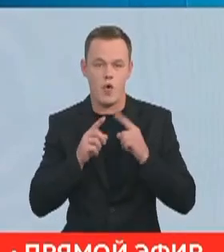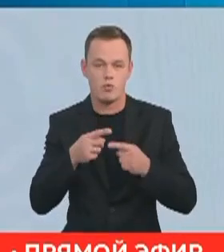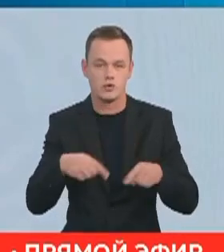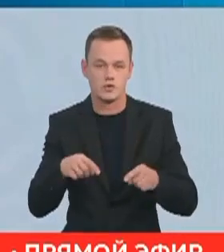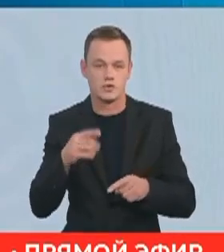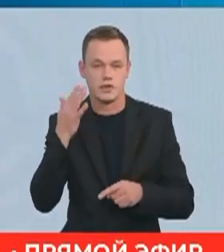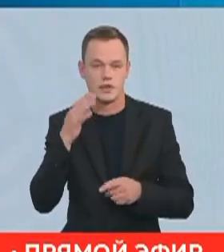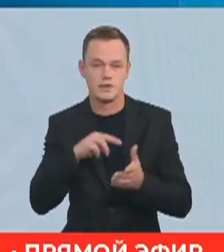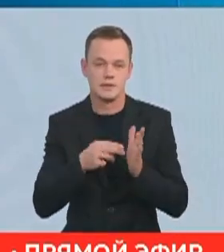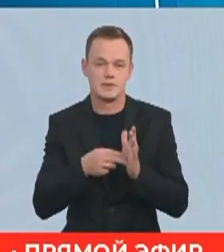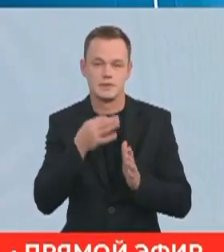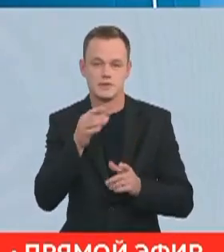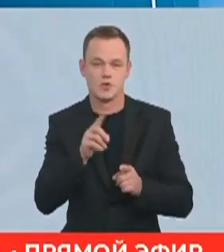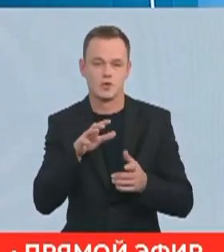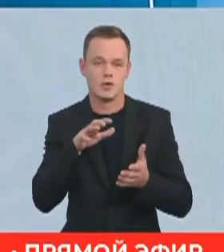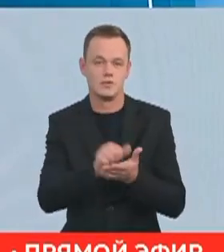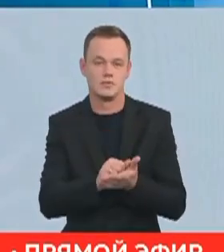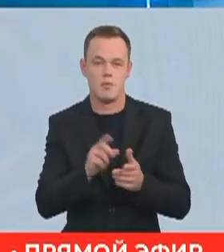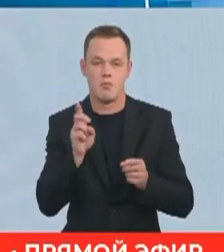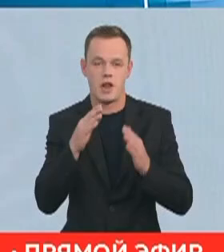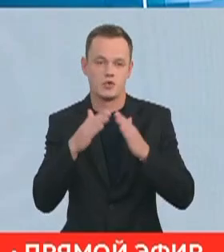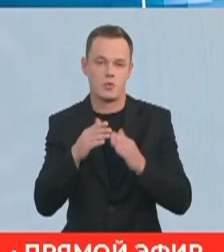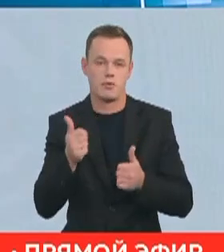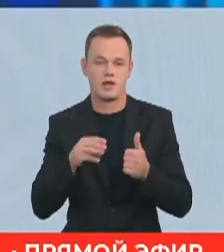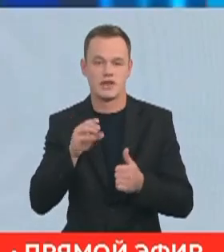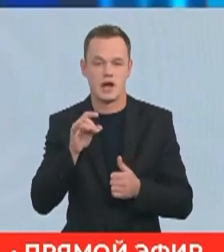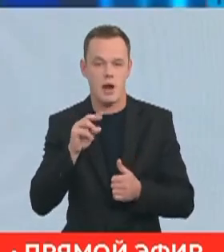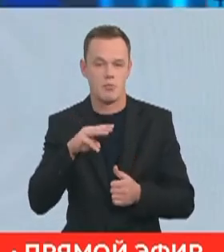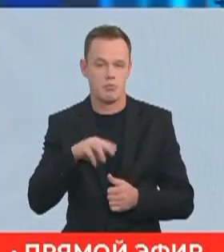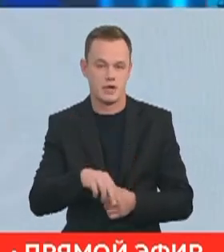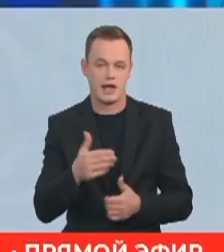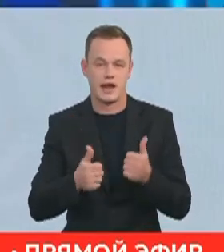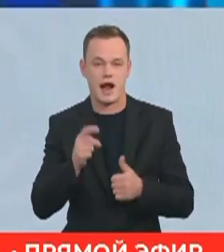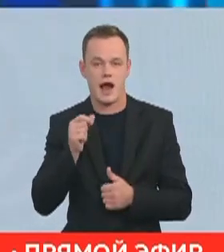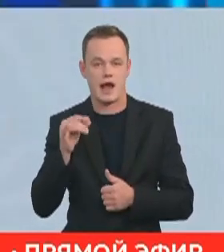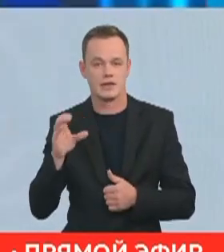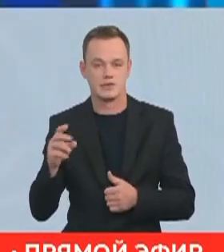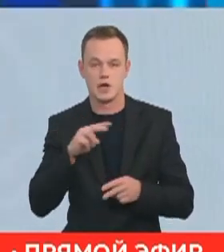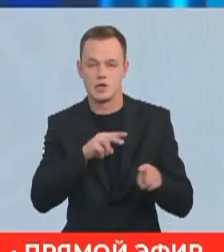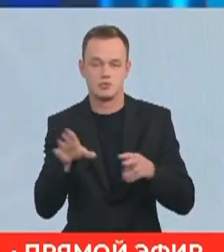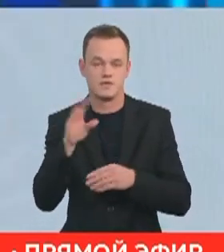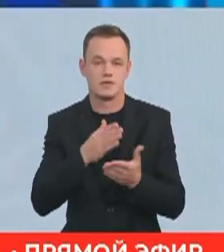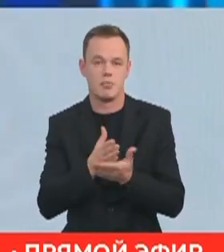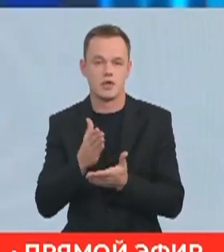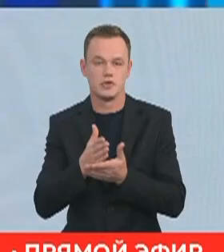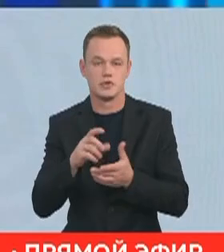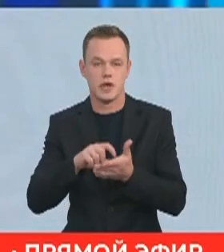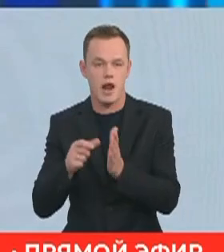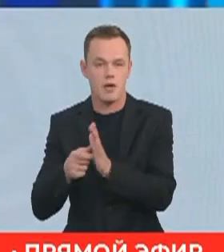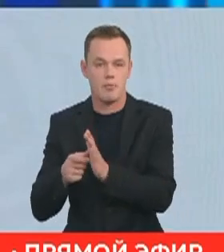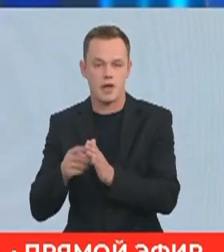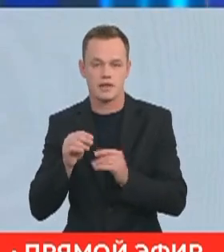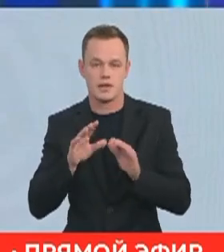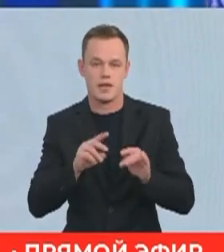пытается предсказать, кто займет Белый дом – Трамп или Харрис. Рассмотрим все политические элементы и расставим